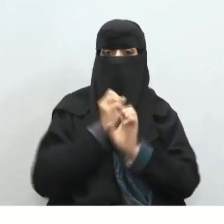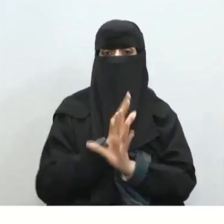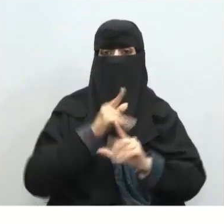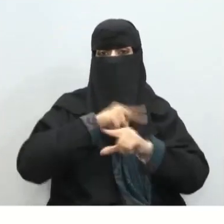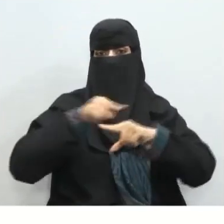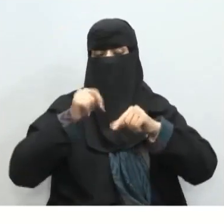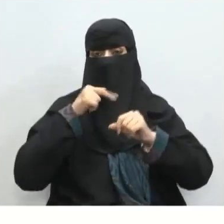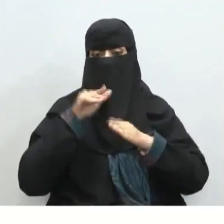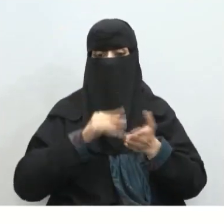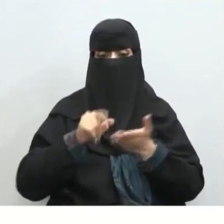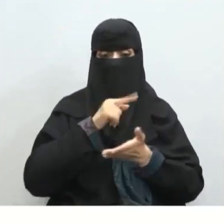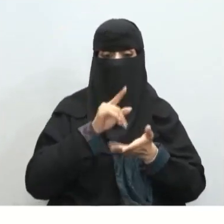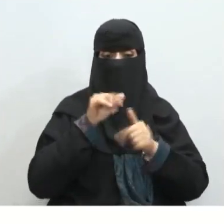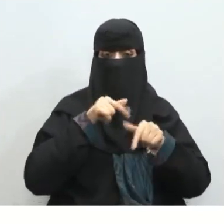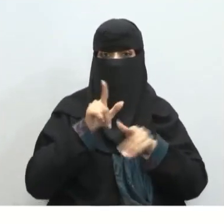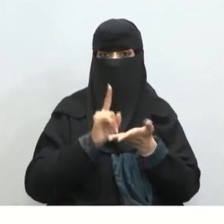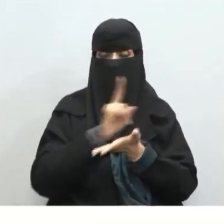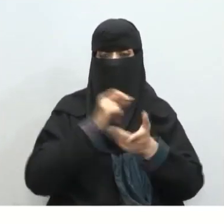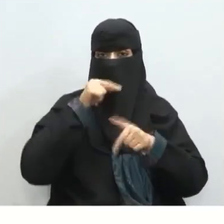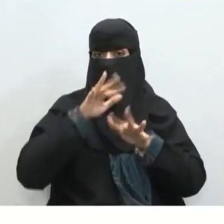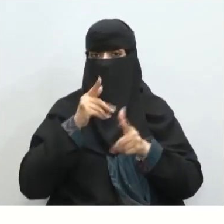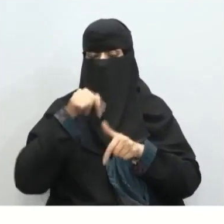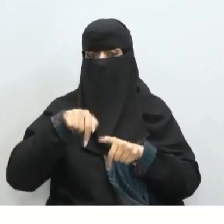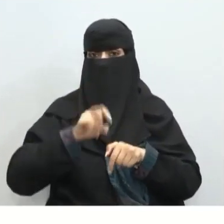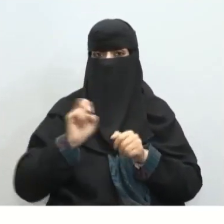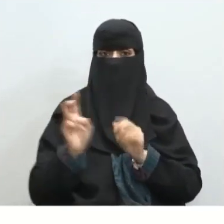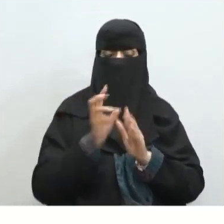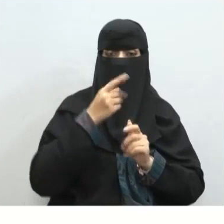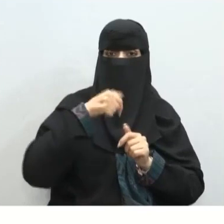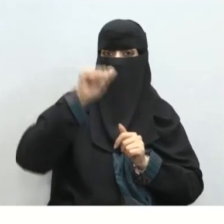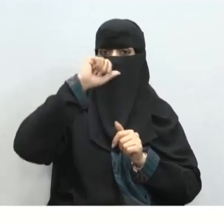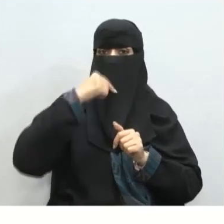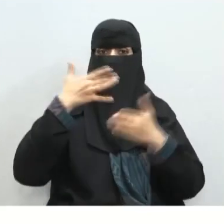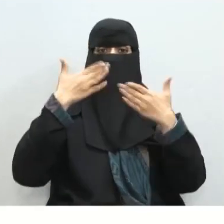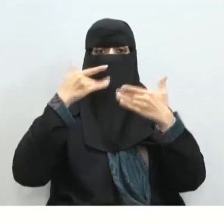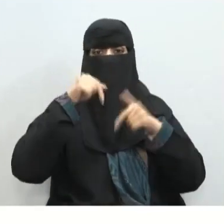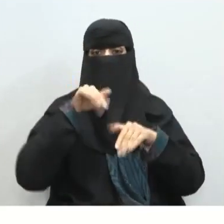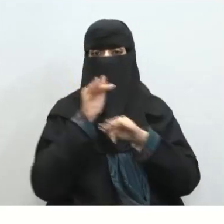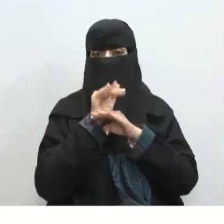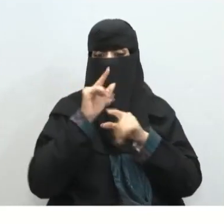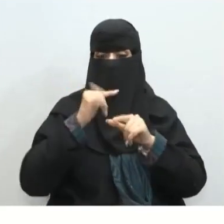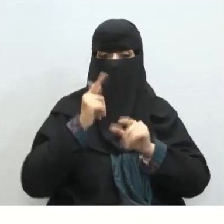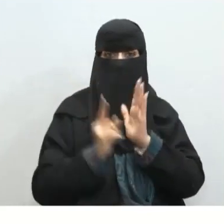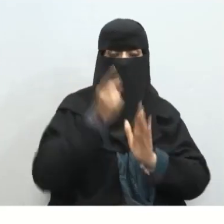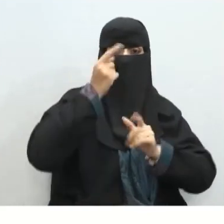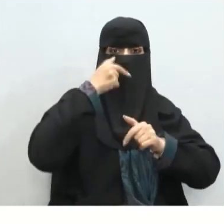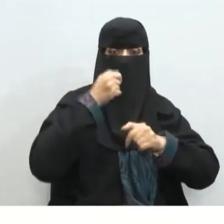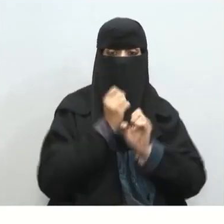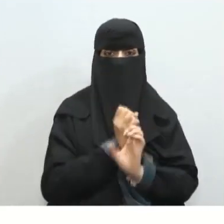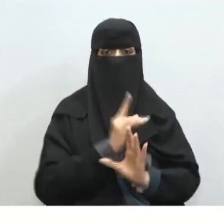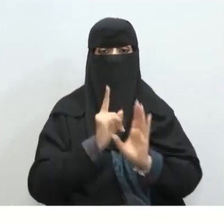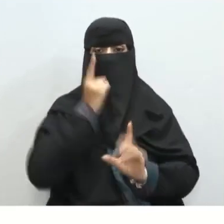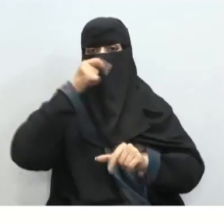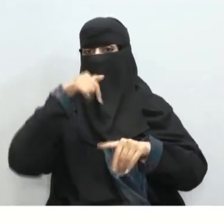الى البيئه هل هو ثاني اكسيد الكربون ام الماء ام الاكسجين مثل ما تعلمنا اولى المركبات اللي تخرج حره